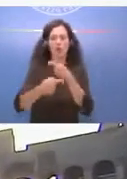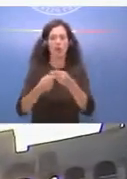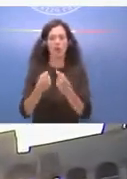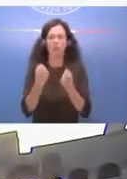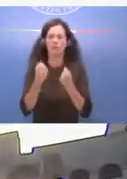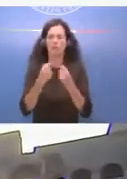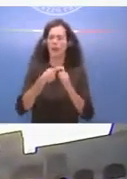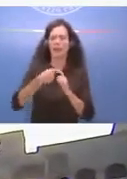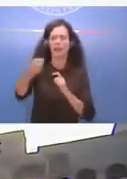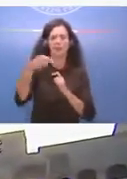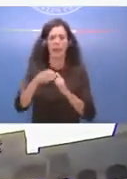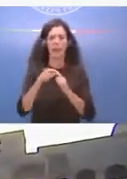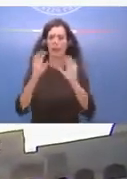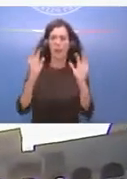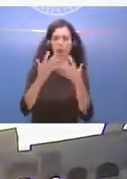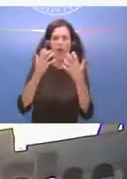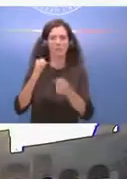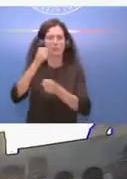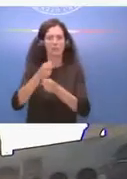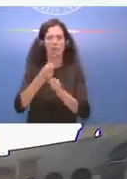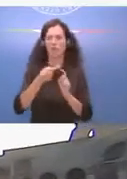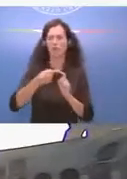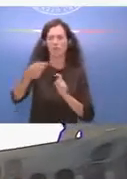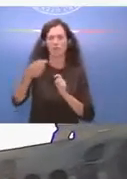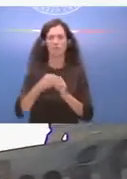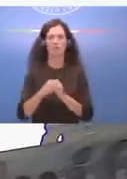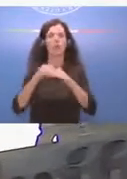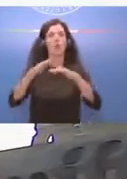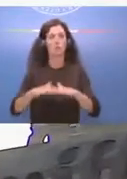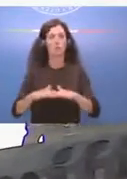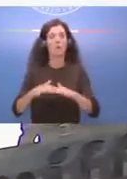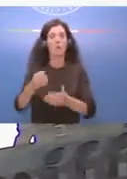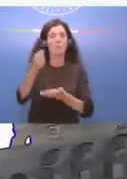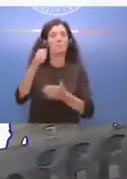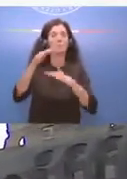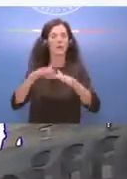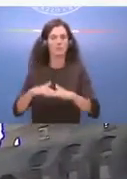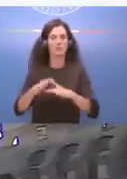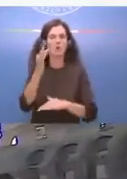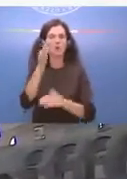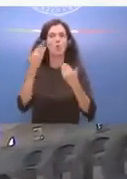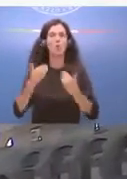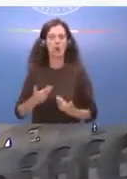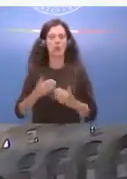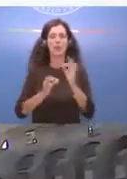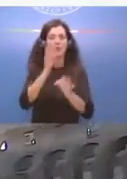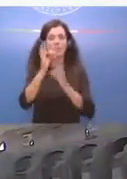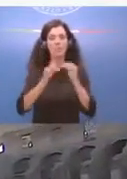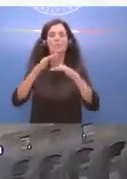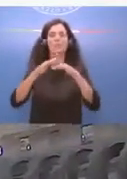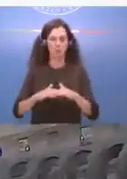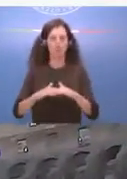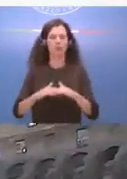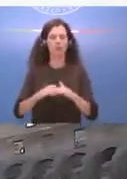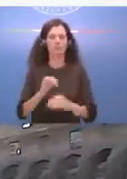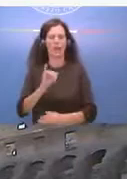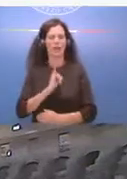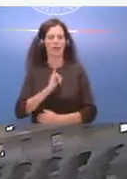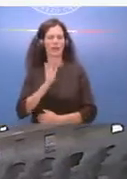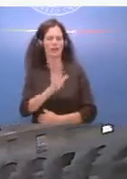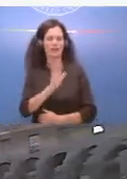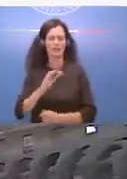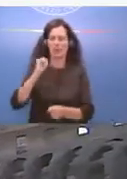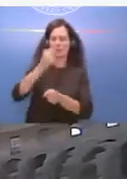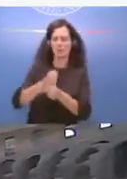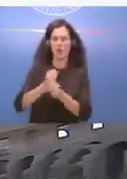delle arti proteggere il patrimonio dell'umanità significa proteggere l'umanità stessa la sua identità le storie